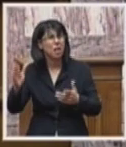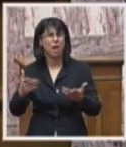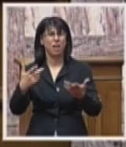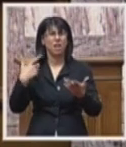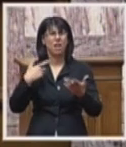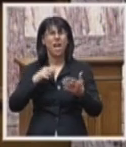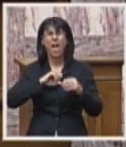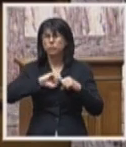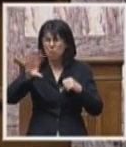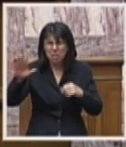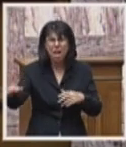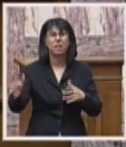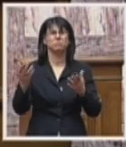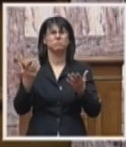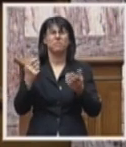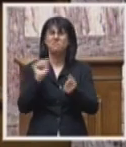με φυλακίσεις.